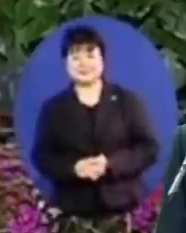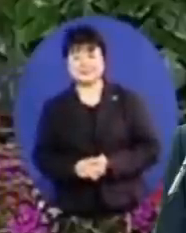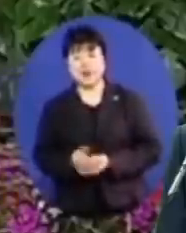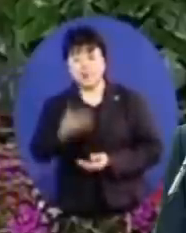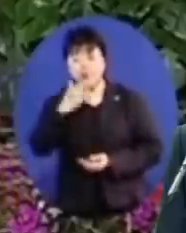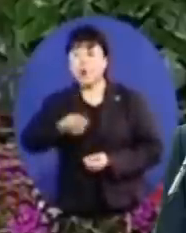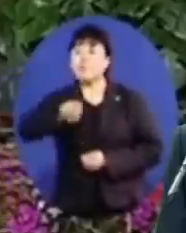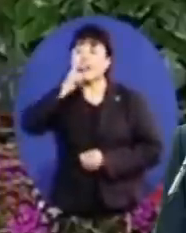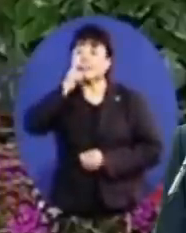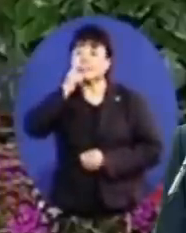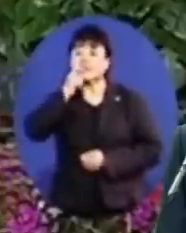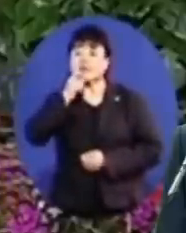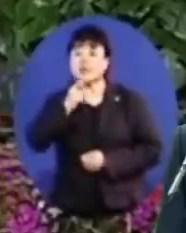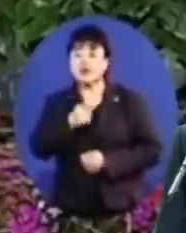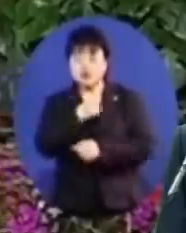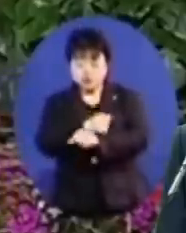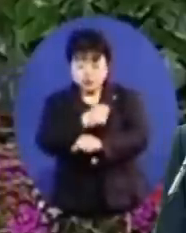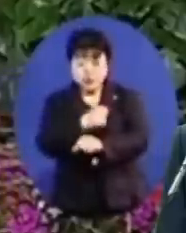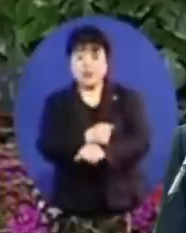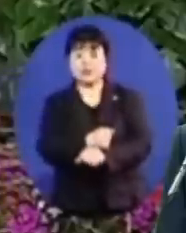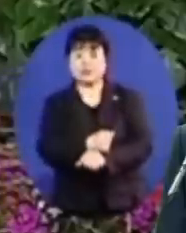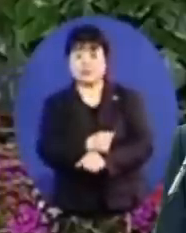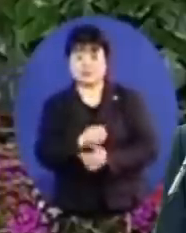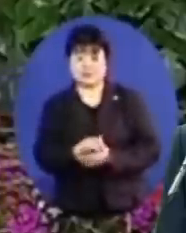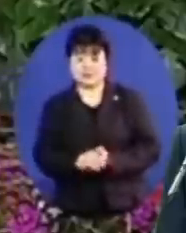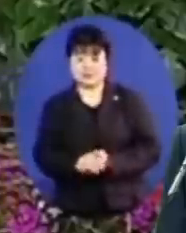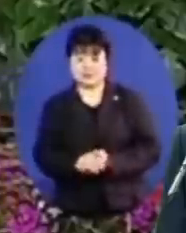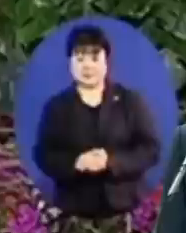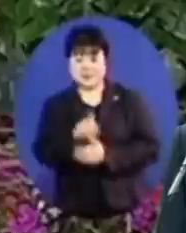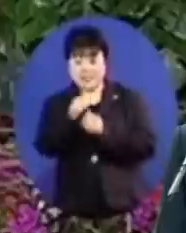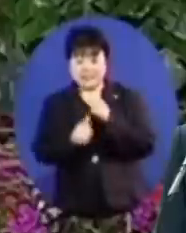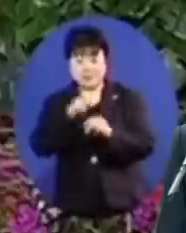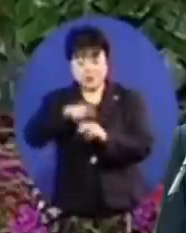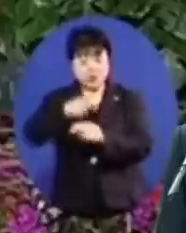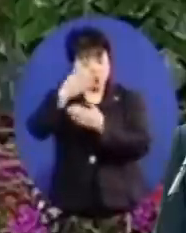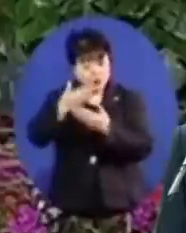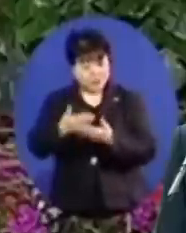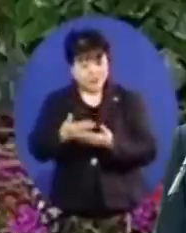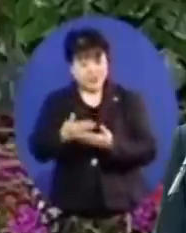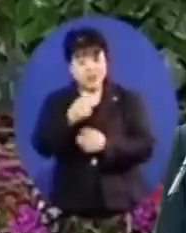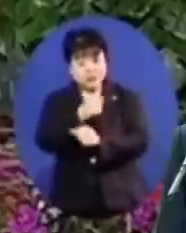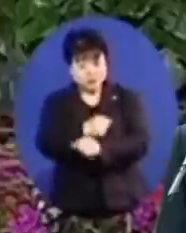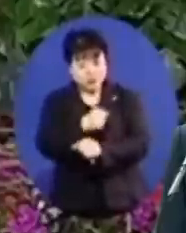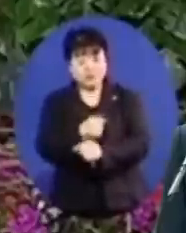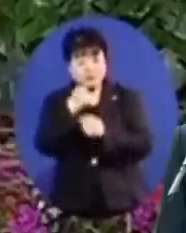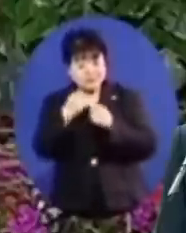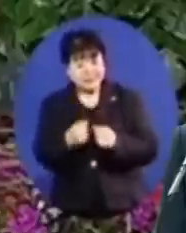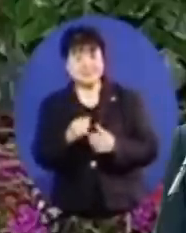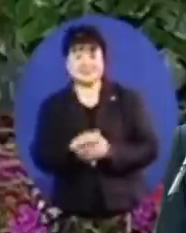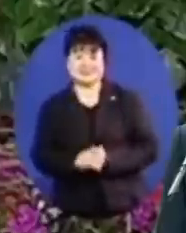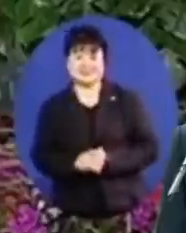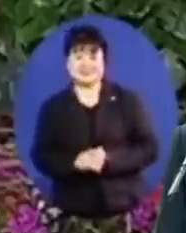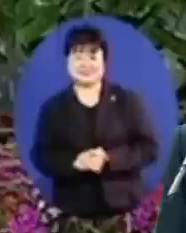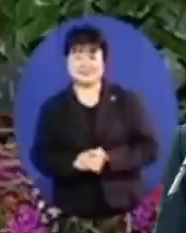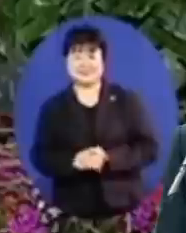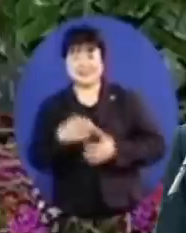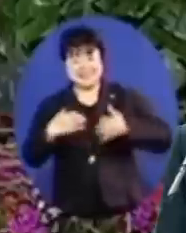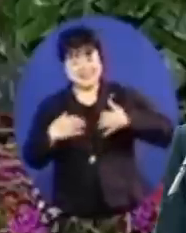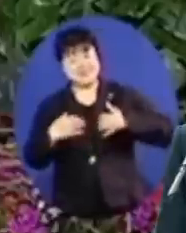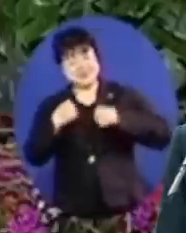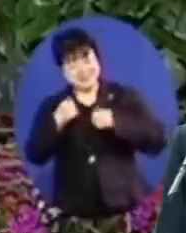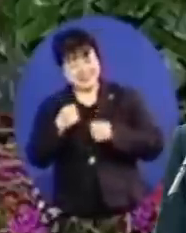먹고 마시는 것과 수고함으로 낙을 누리는 것, 이것이 하나님의 선물인 줄 알았다. 수고하고 사는 인생 중에 낙을 가지고 살아야